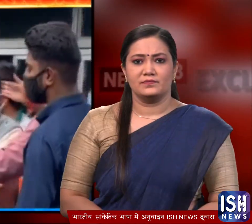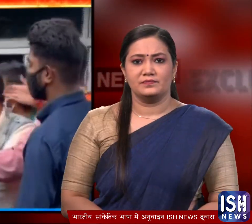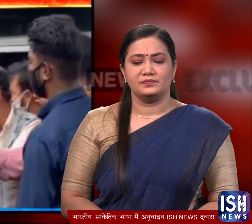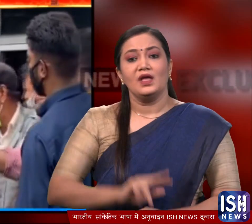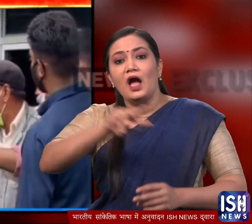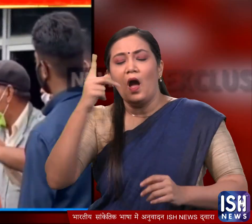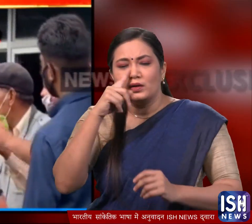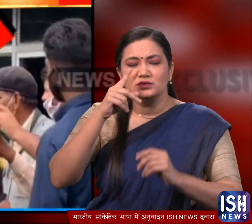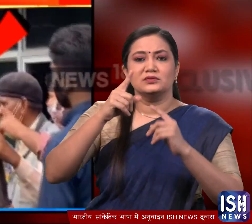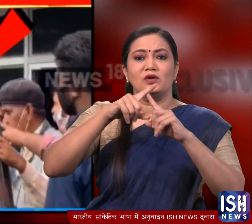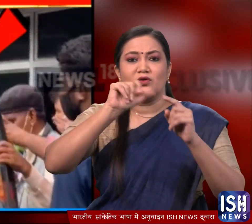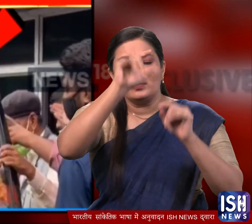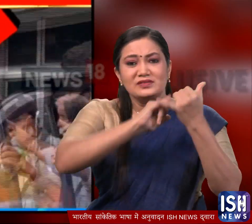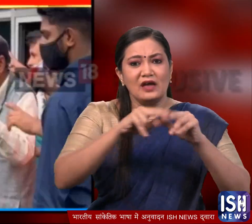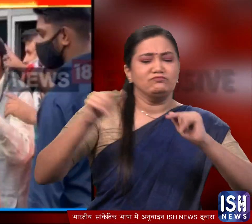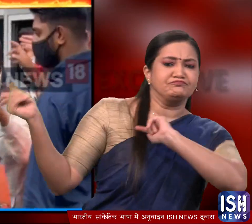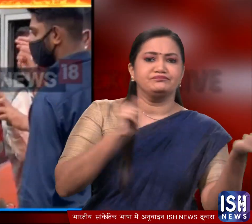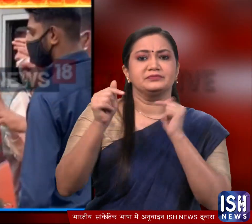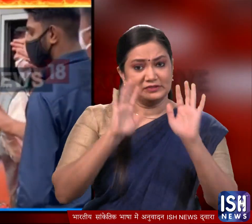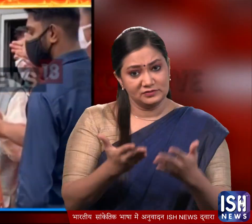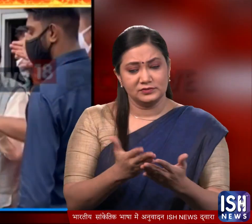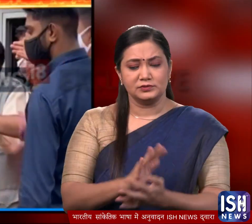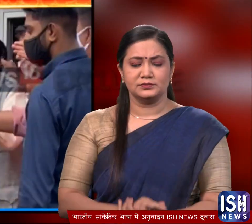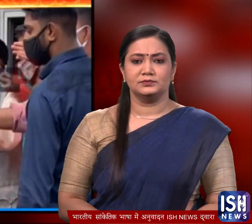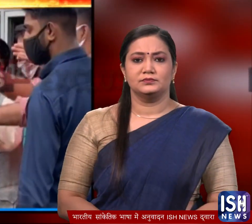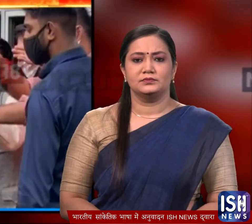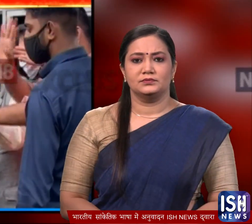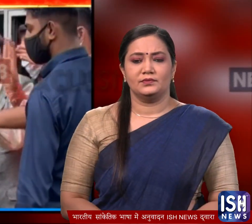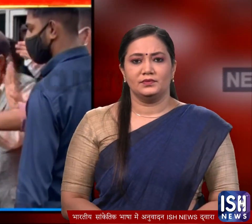एक दूसरी महिला टोल कर्मचारी से बहस करने लगी।